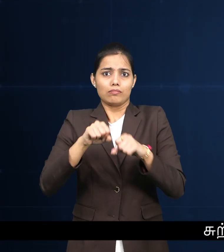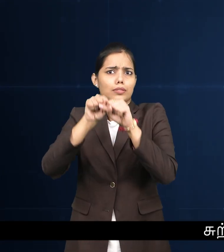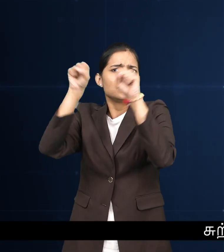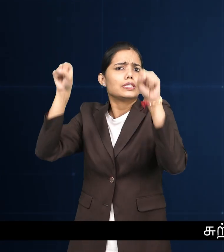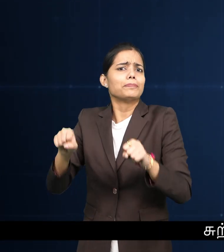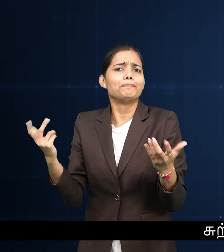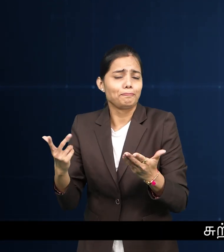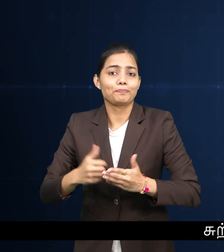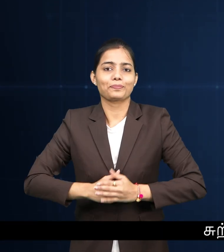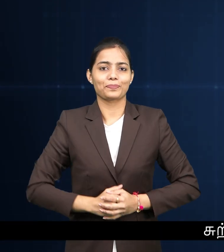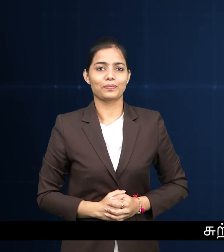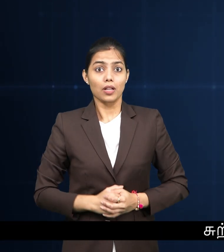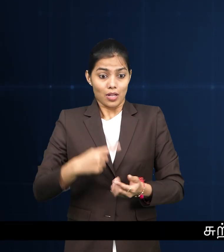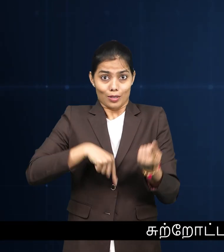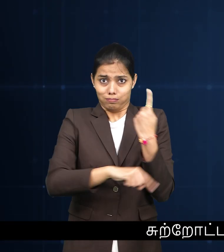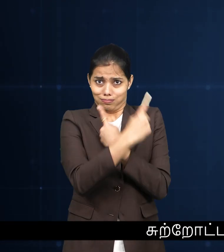அமைப்பு.